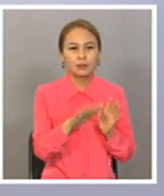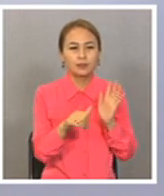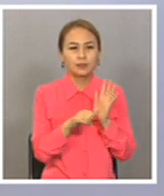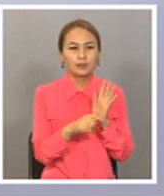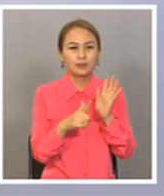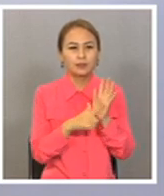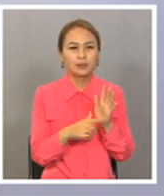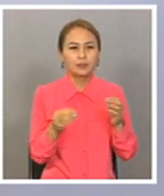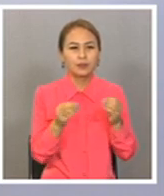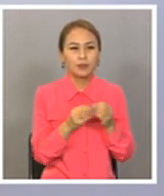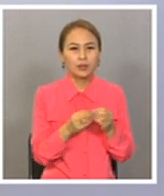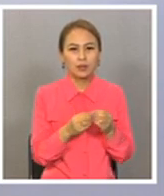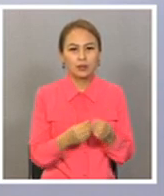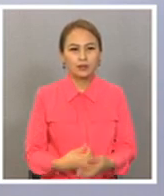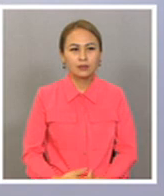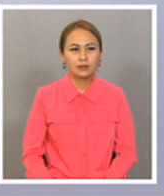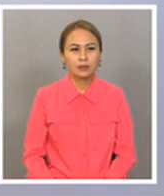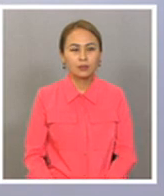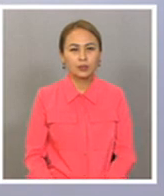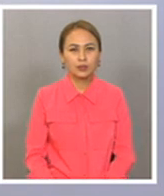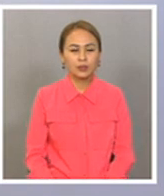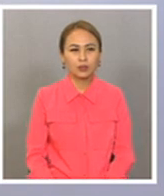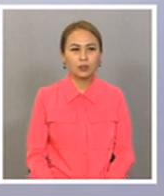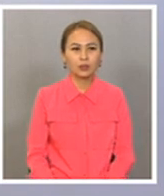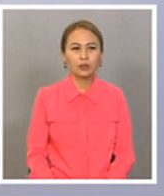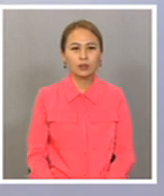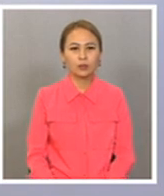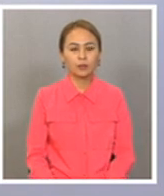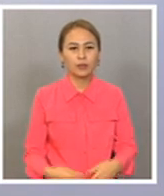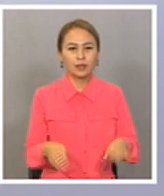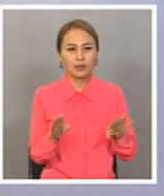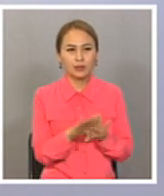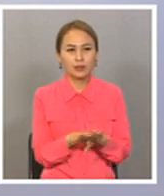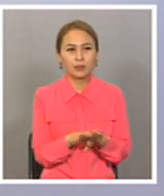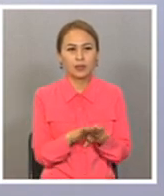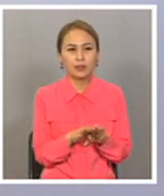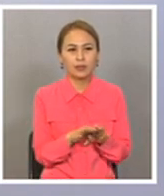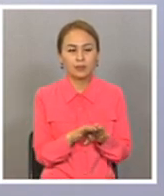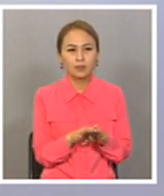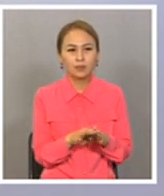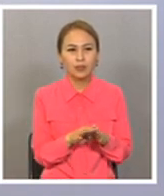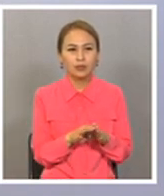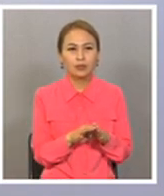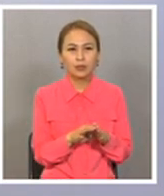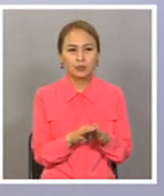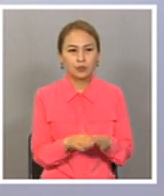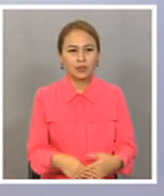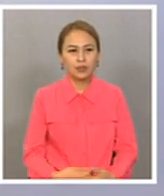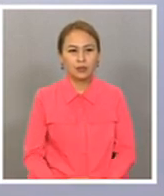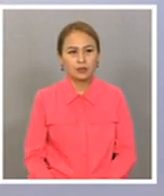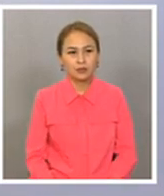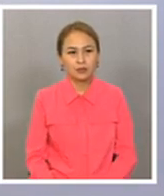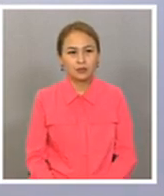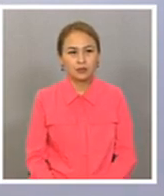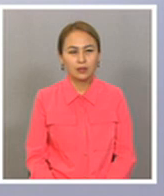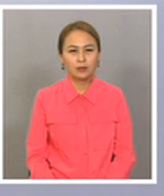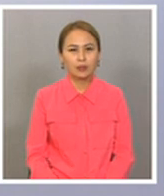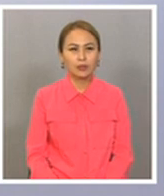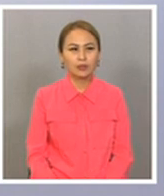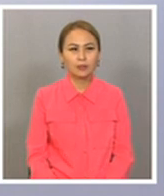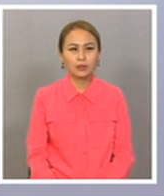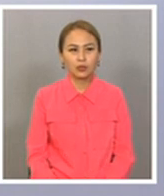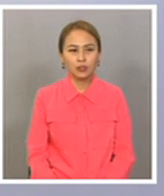мен 1-дің арасы 10 бірдей бөлікке бөлінген. Олай болса балалар, мына бір кесініміз, яғни